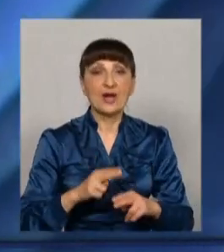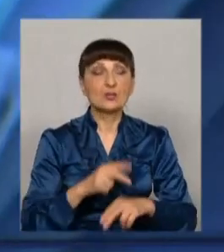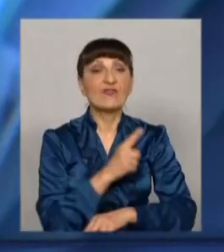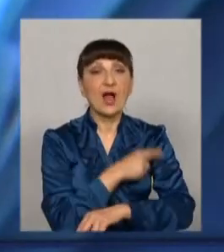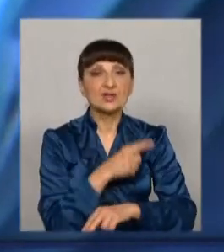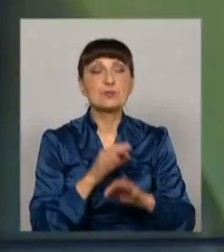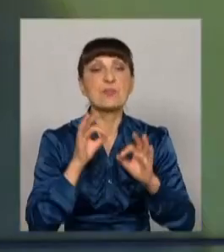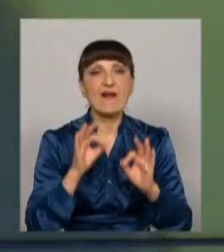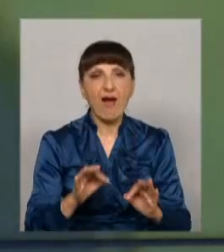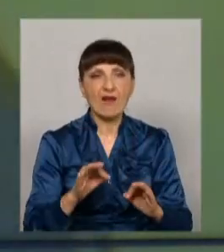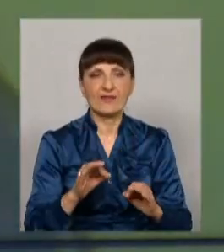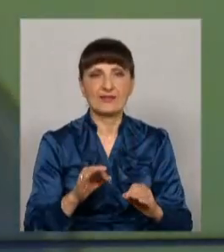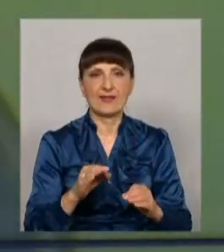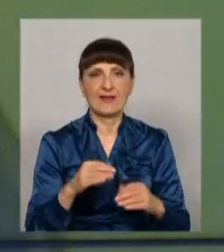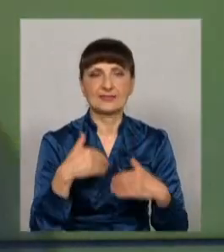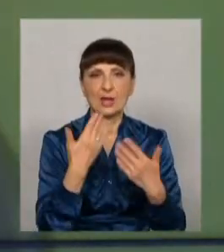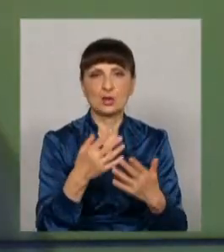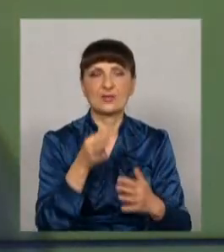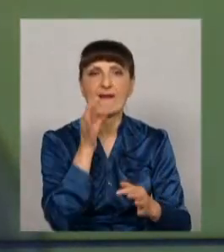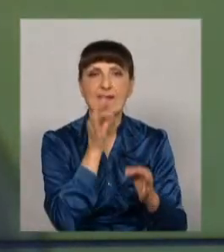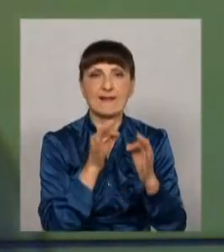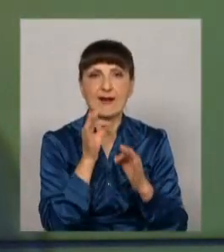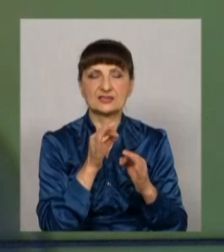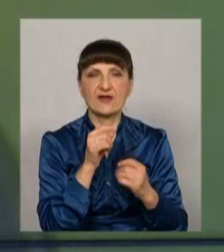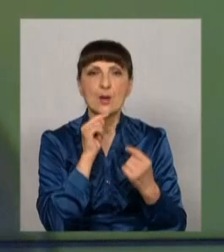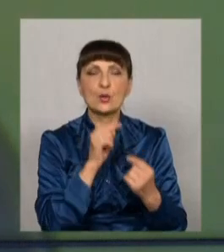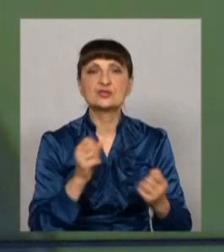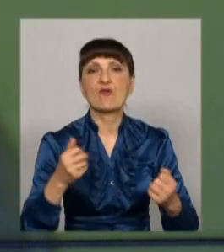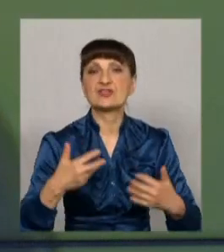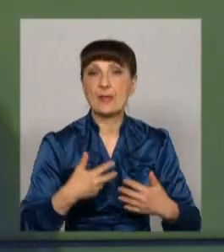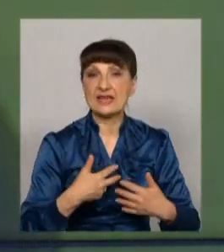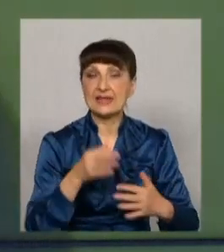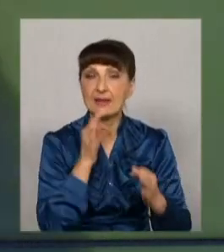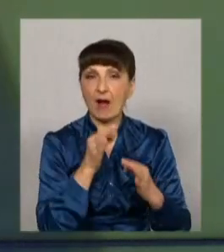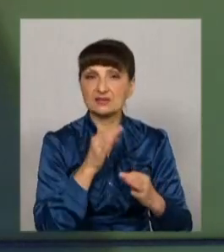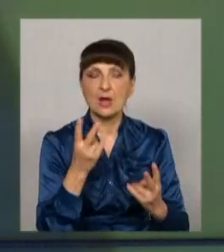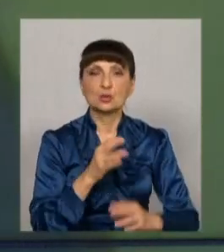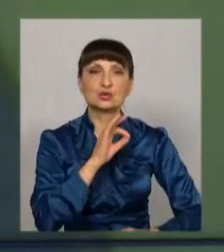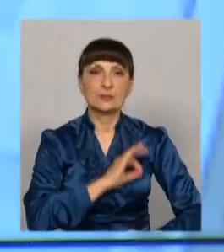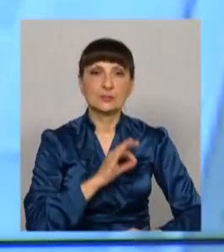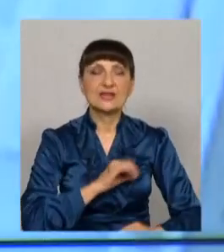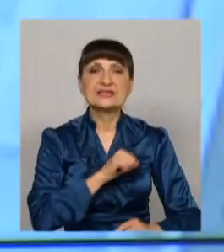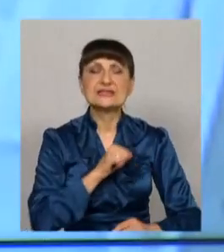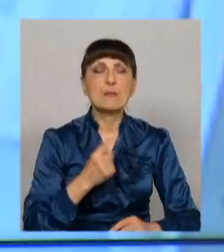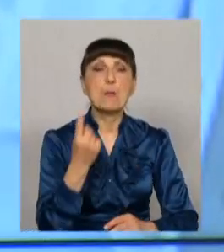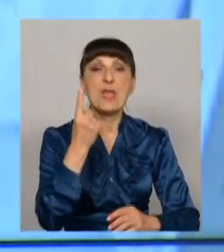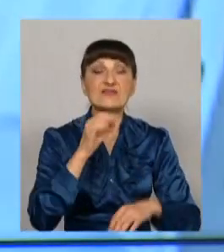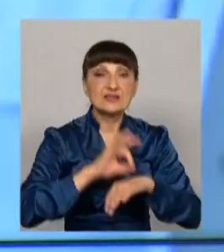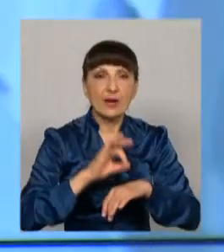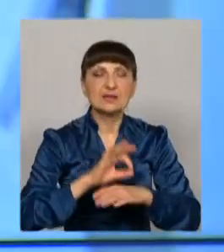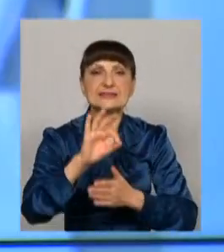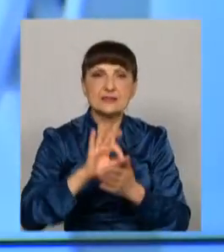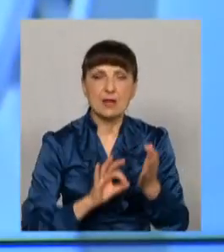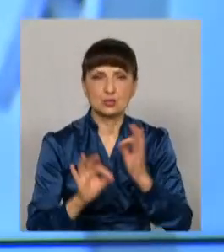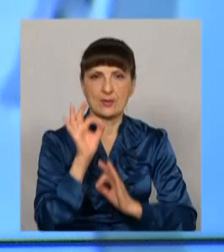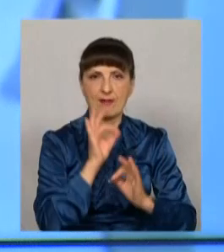назначают правильную базисную противовоспалительную терапию, которую необходимо применять с самых первых дней болезни. Поэтому